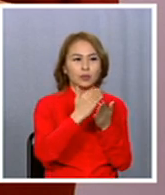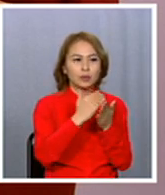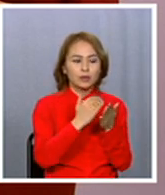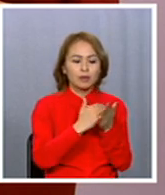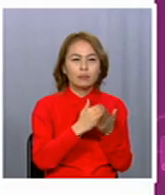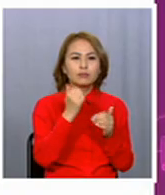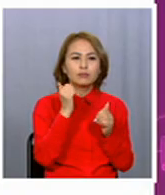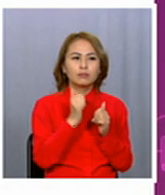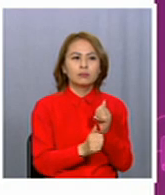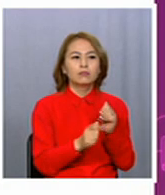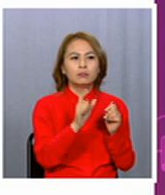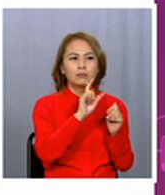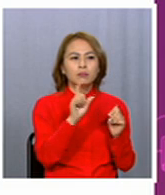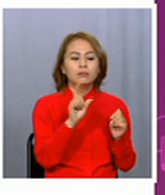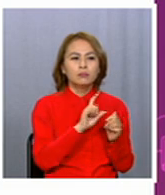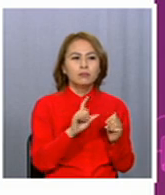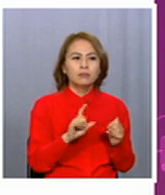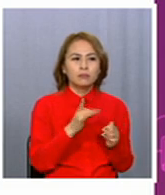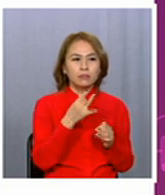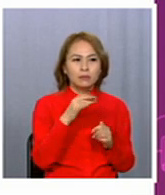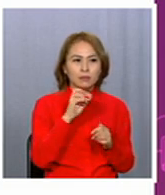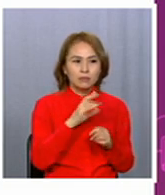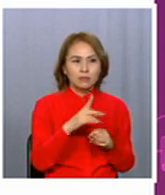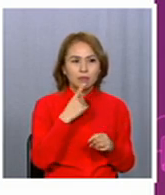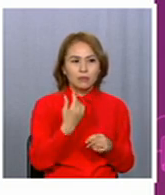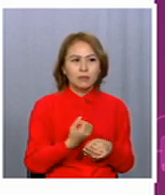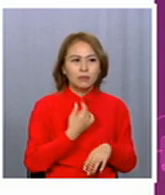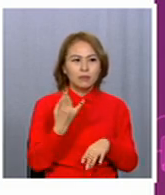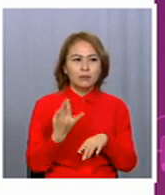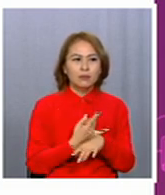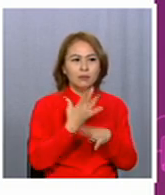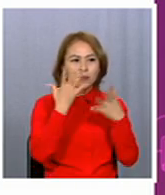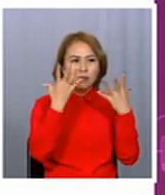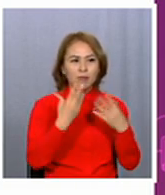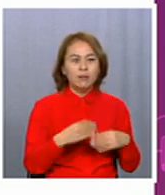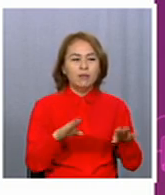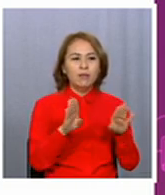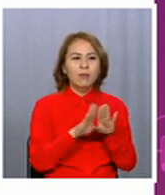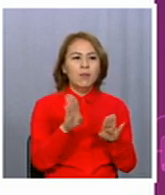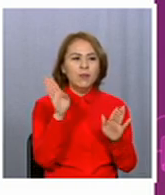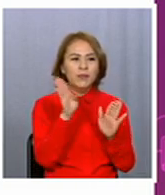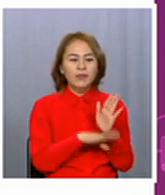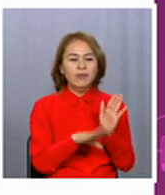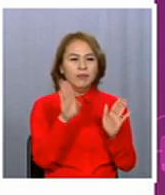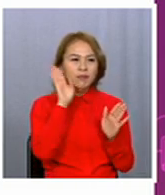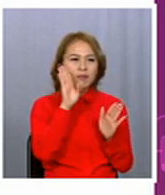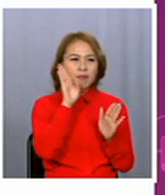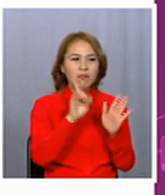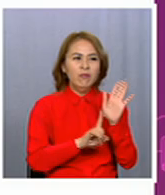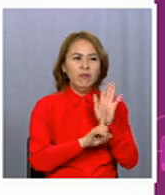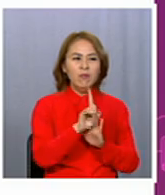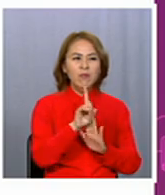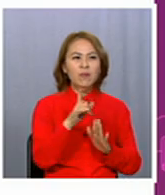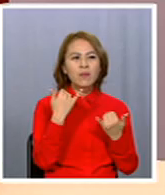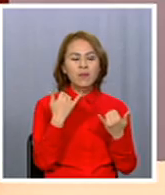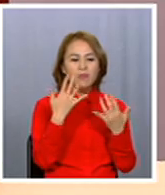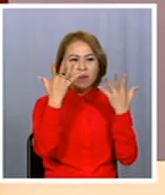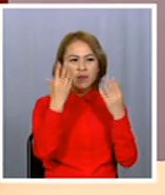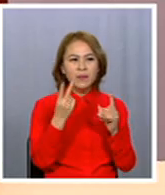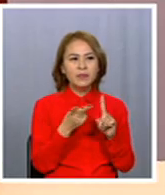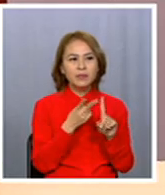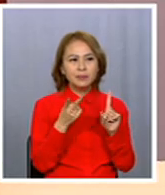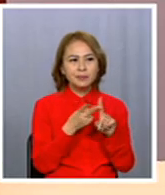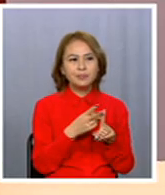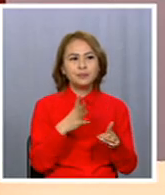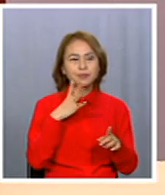ат қоямыз. Райымбек сарбаздары алғашқы күнақ сусыздықтан тарыға бастады. Бүгін екінші күн.